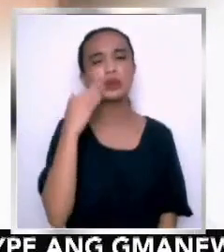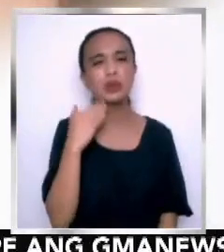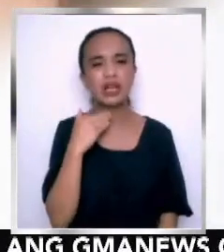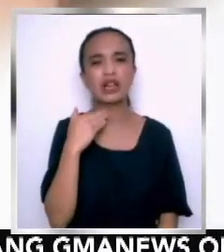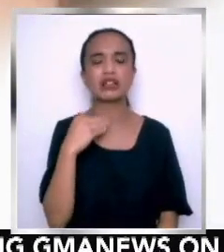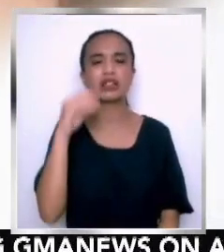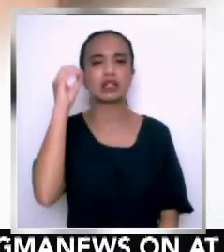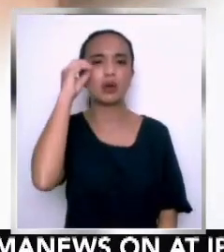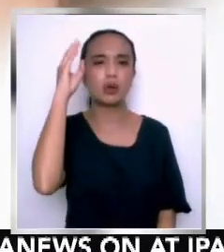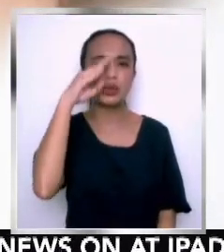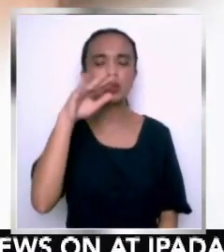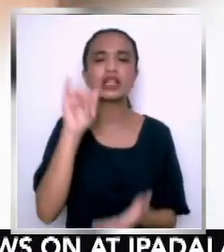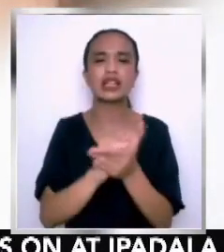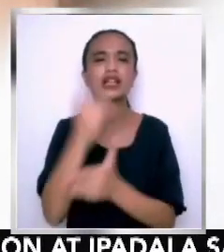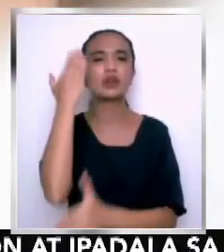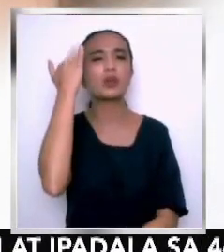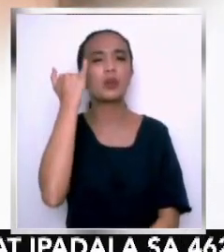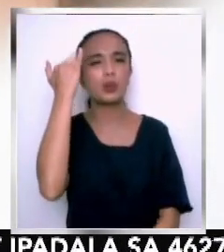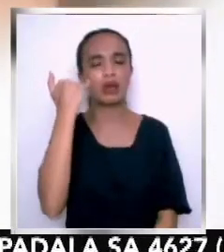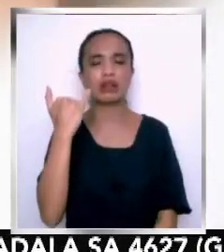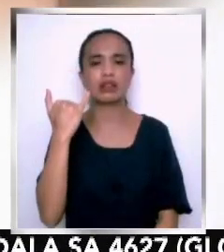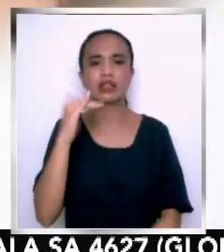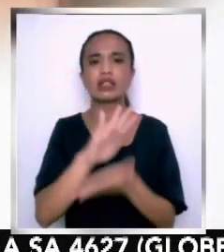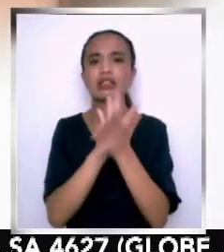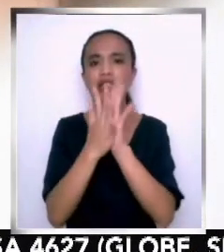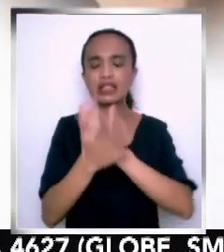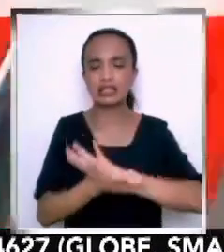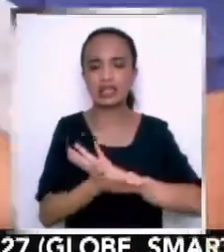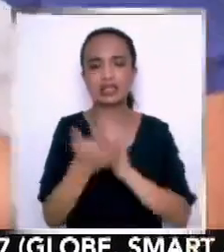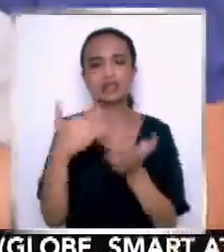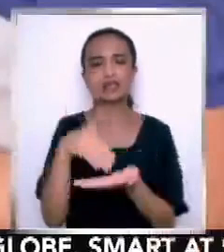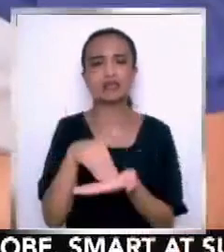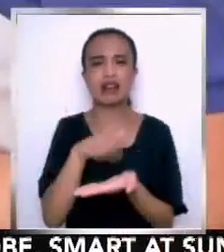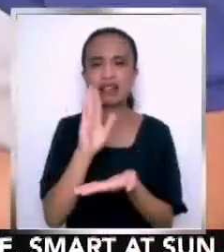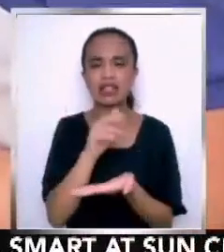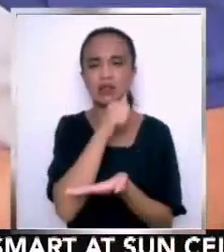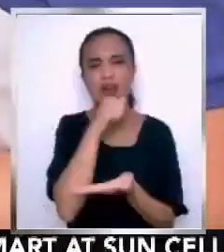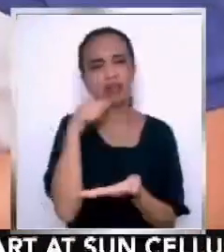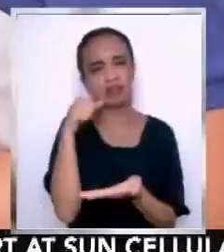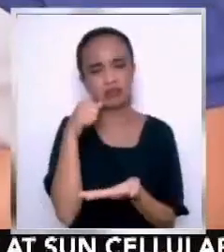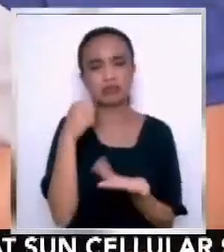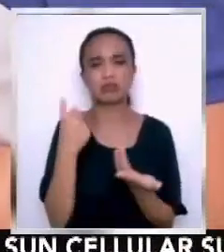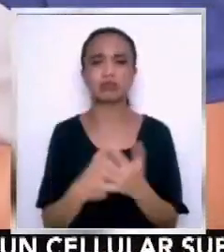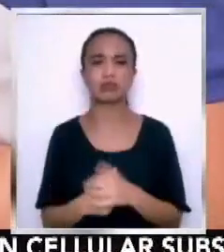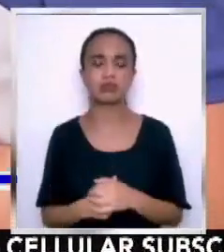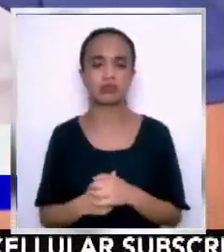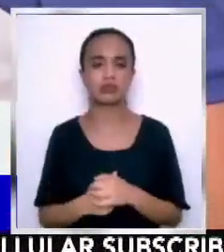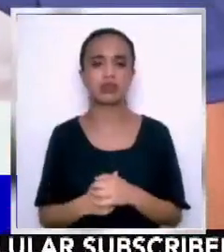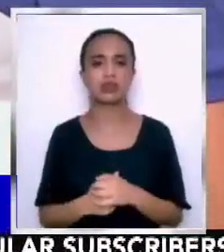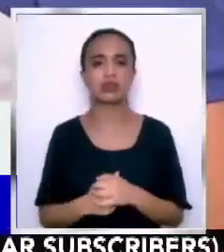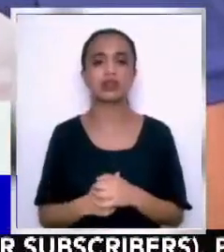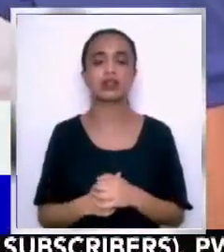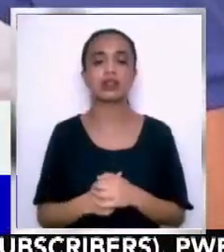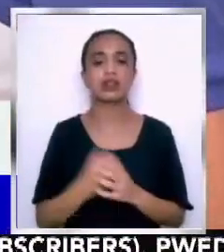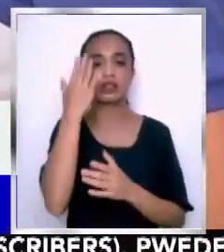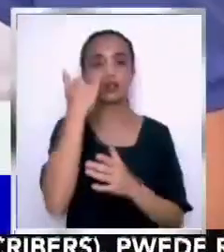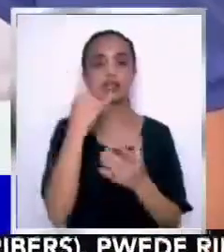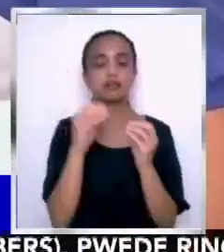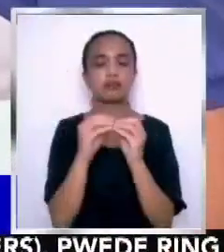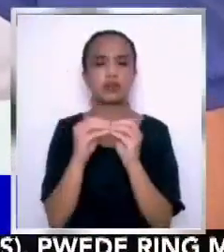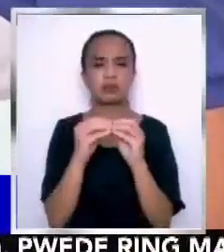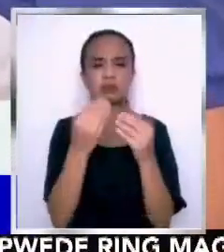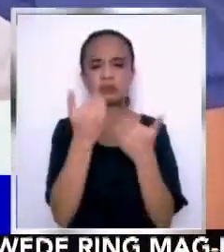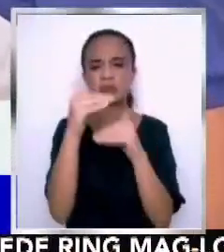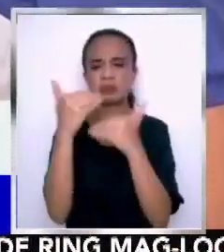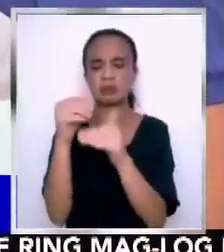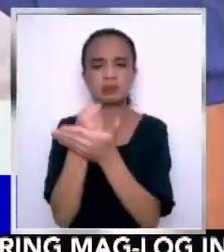bakit tumataas ang presyo ng mga agricultural commodities. Dahil sa humihigpit na supply ng sibuyas sa bansa, pinag-aaralan